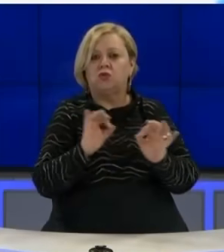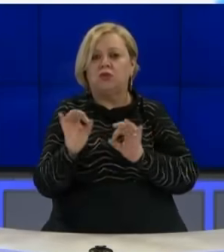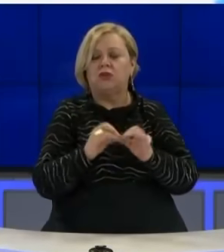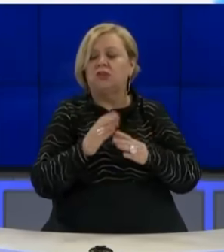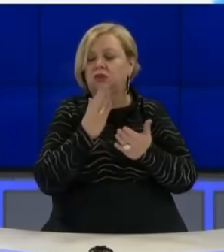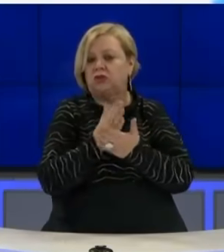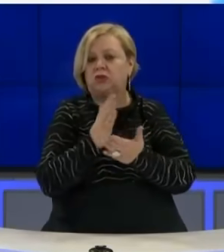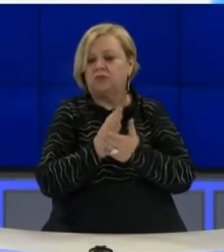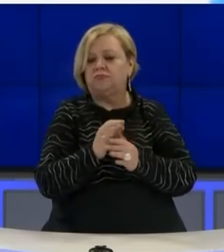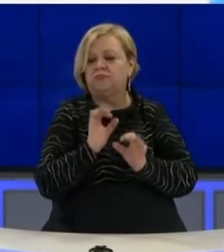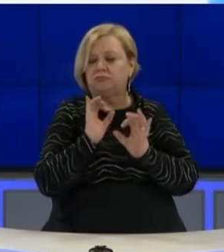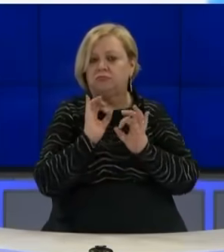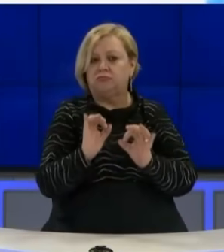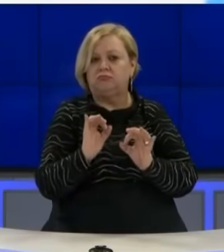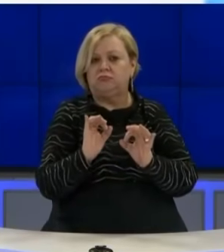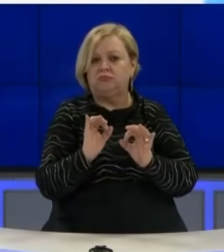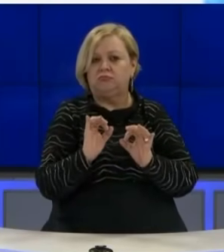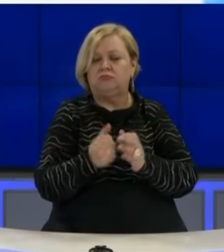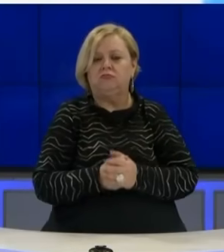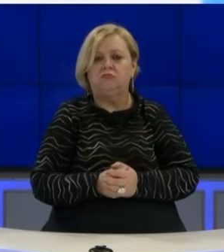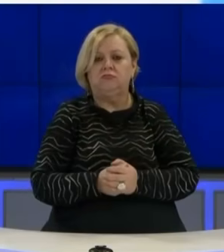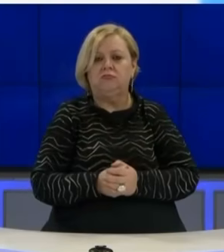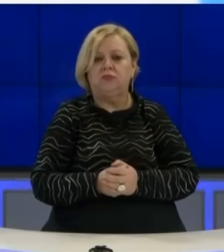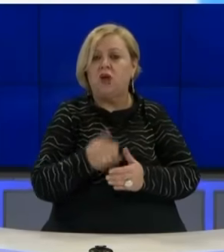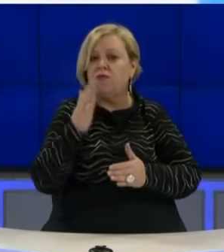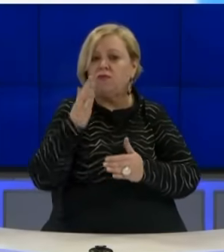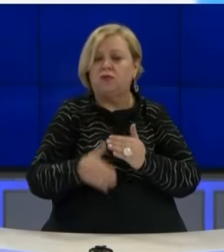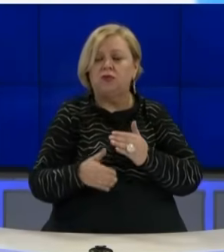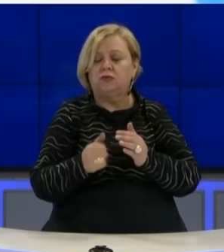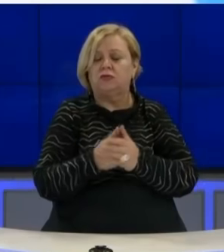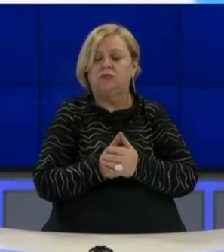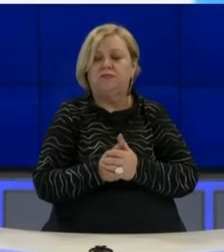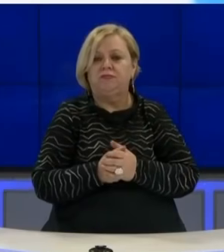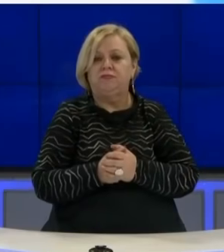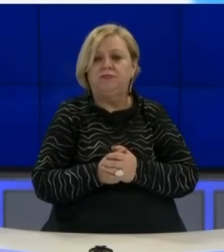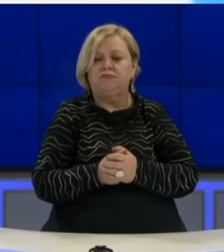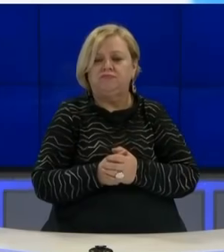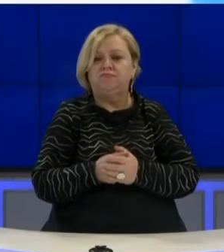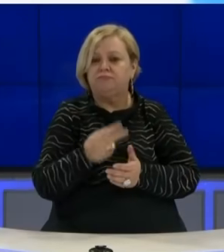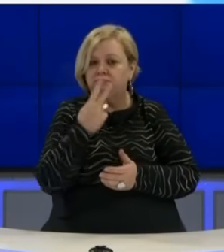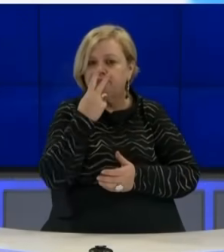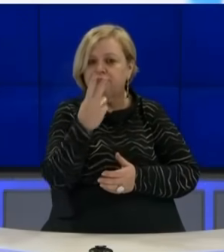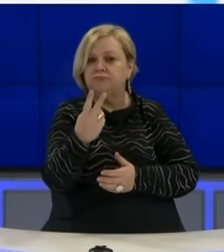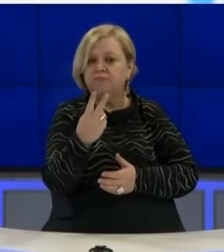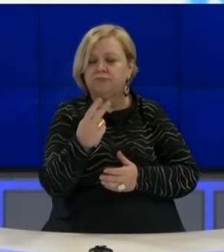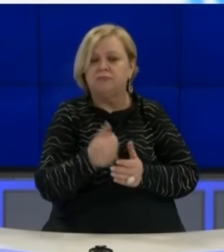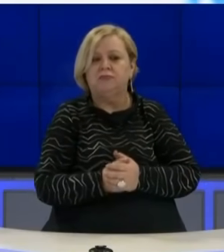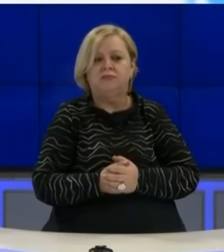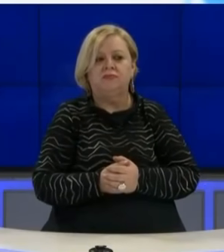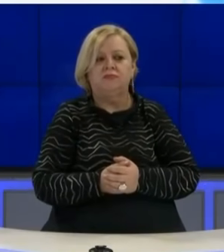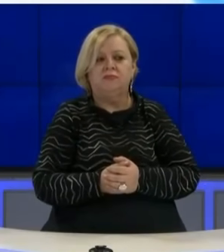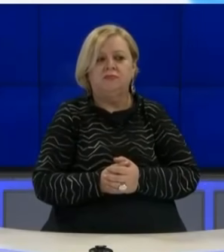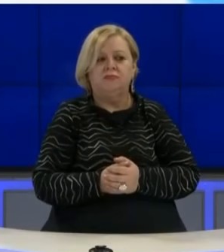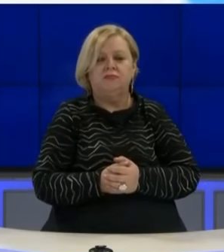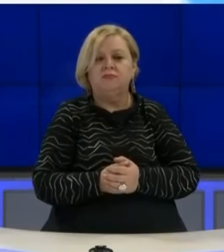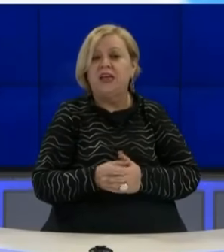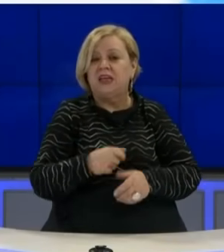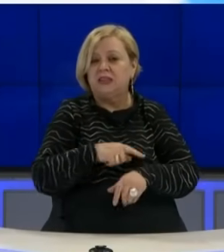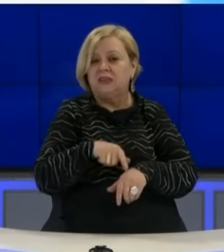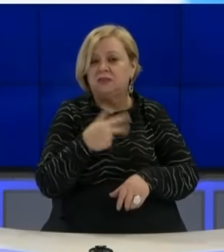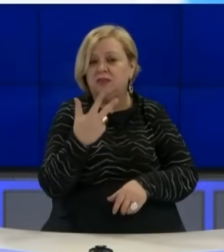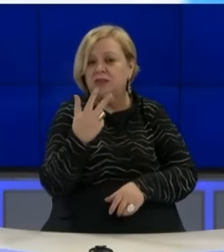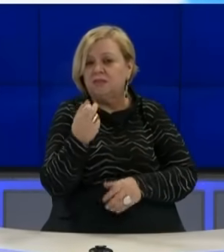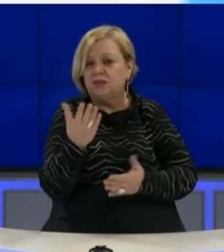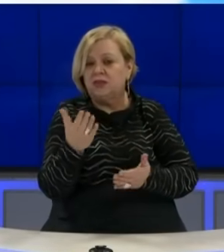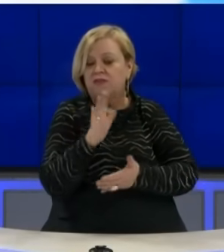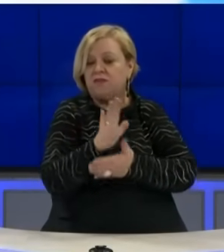gjithçka mund të shkojë mirë deri në fund të këtij procesi. Pra, mbetet të shihet pas në fakt 30 minuta janë koha kur